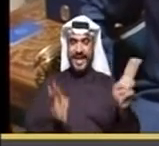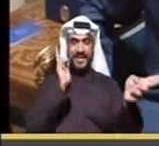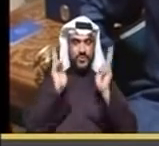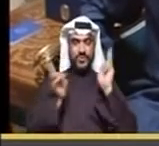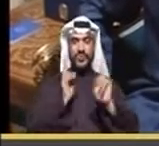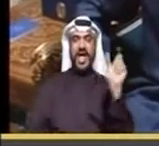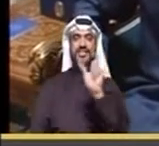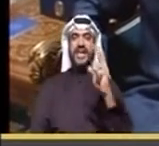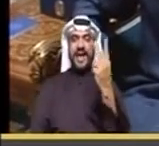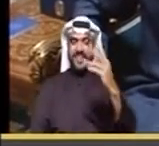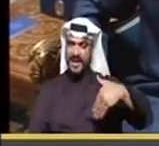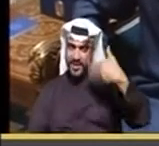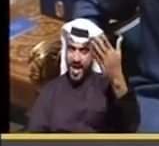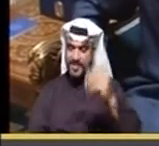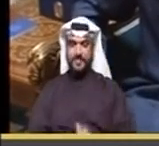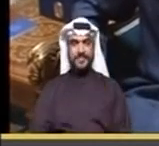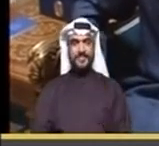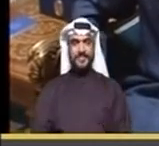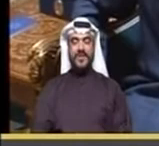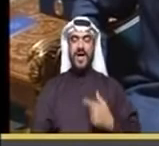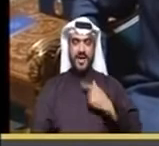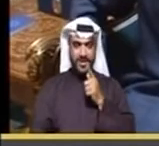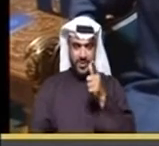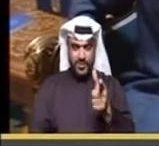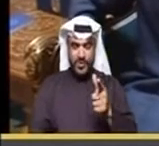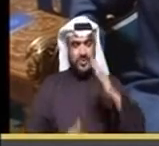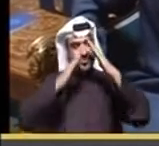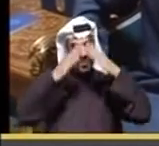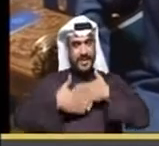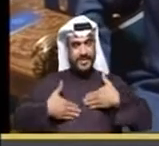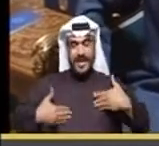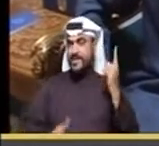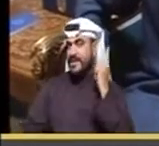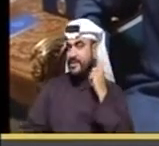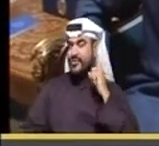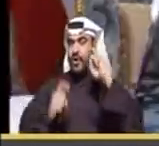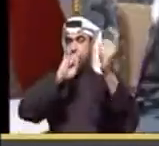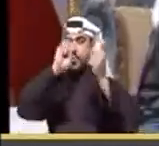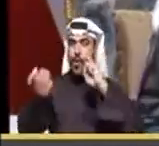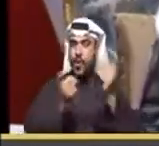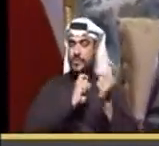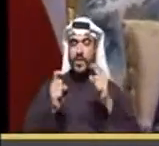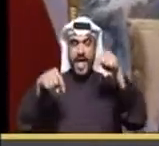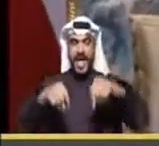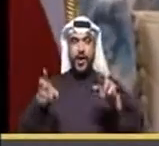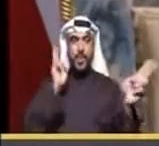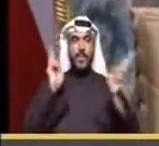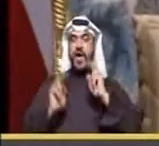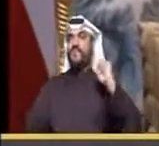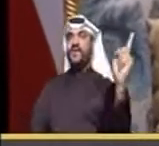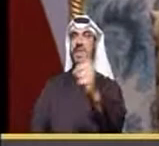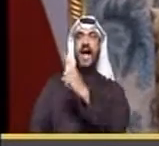يقام الشهر القادم. طويل العمر، أعتقد طويل العمر ما أدري تسمع البطولة، مهرجان الكويت يعتبر اليوم من أهم المهرجانات